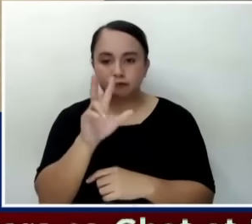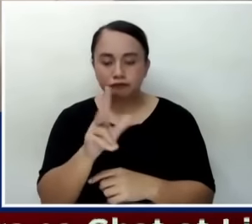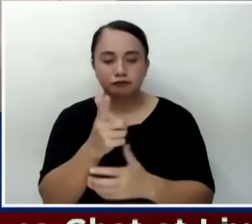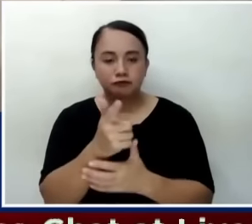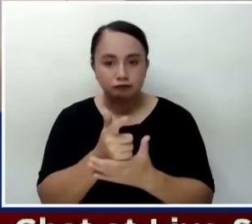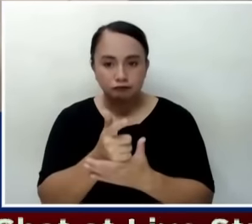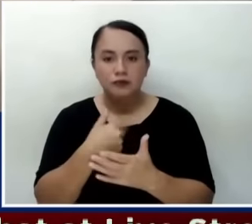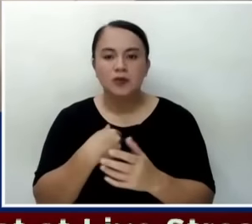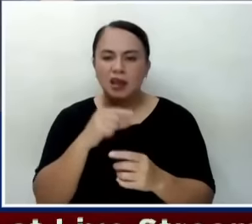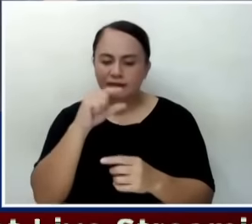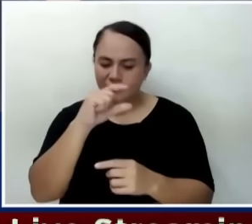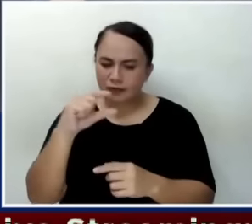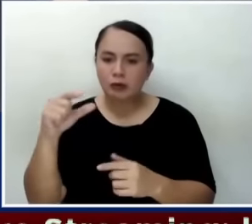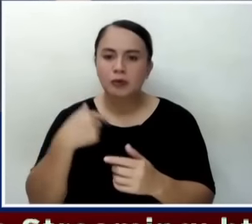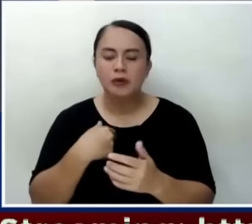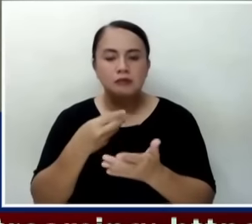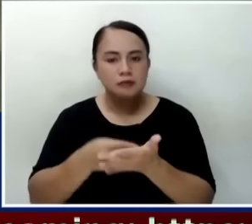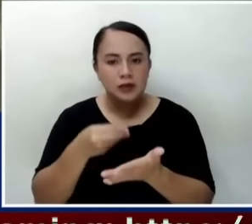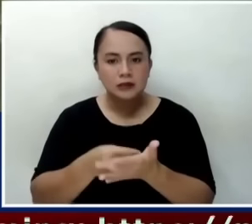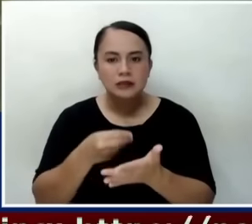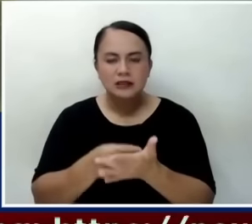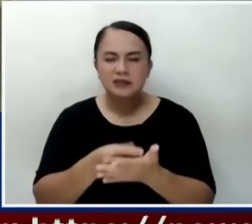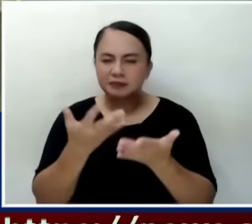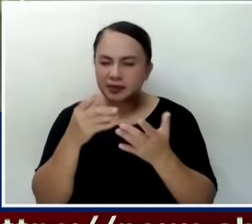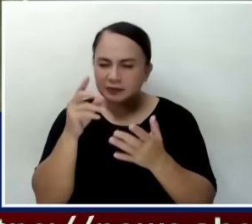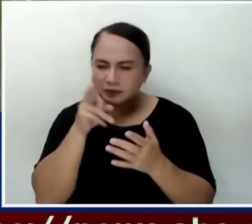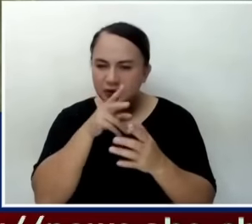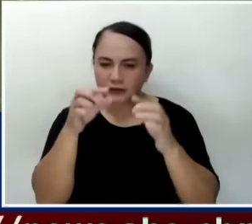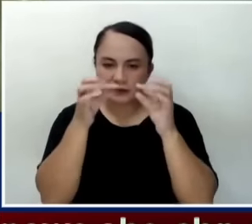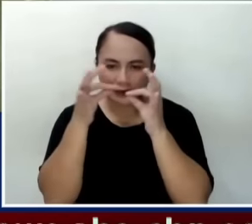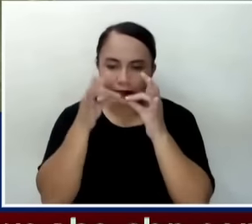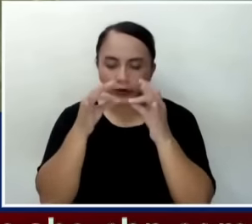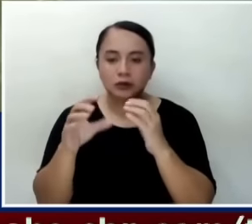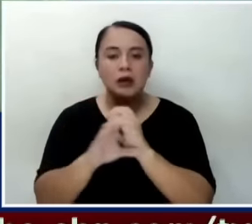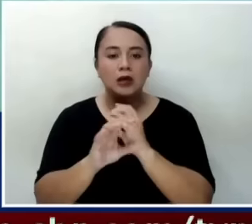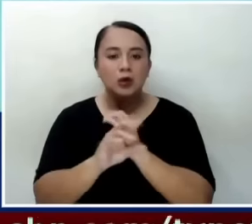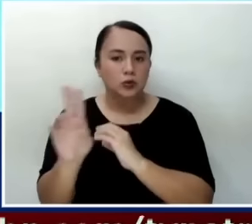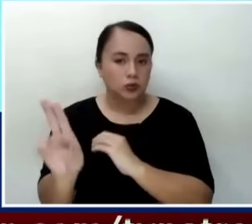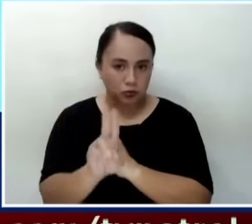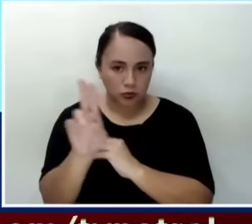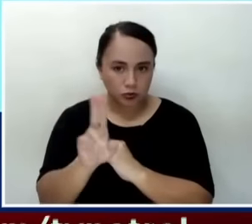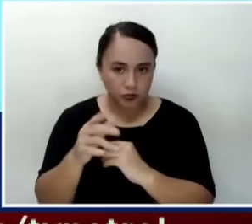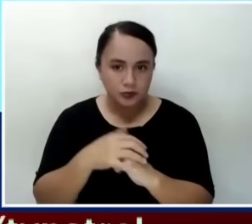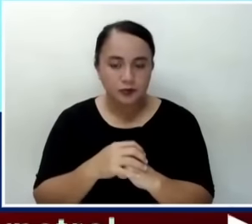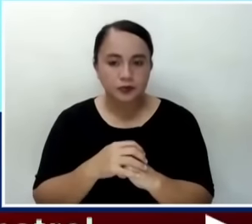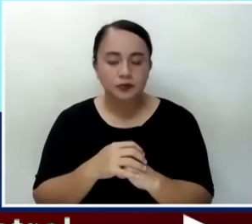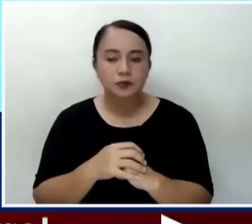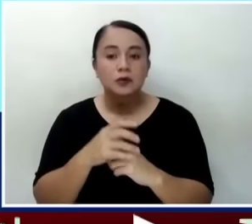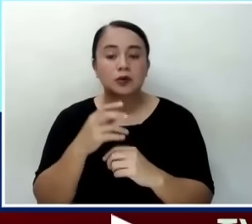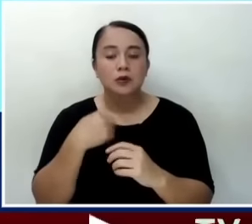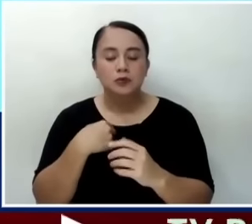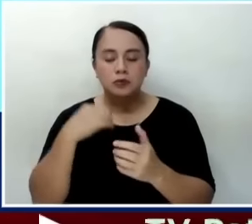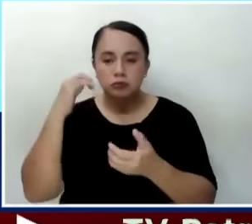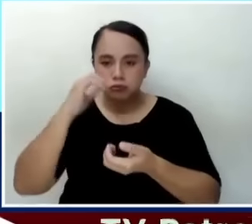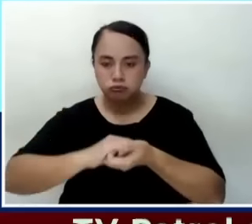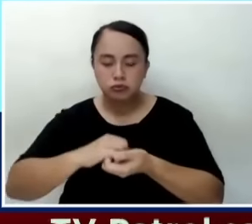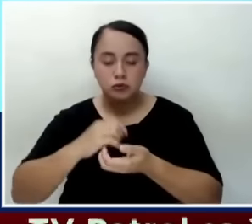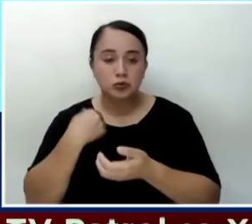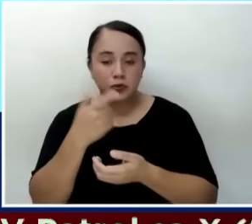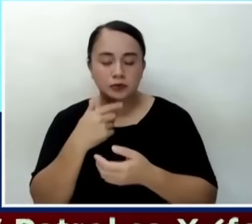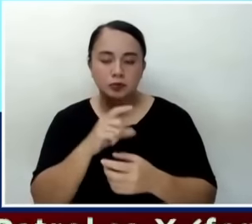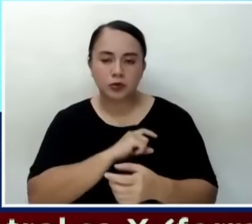bala, pera, hinihinalang shabu at ang sasakyang ginamit umano sa krimen. Nakikipagtulungan na rin ang pulisya sa iba